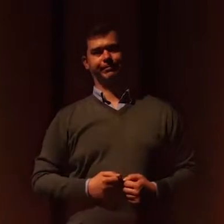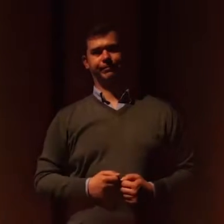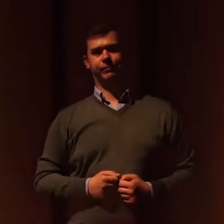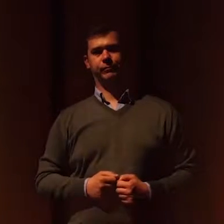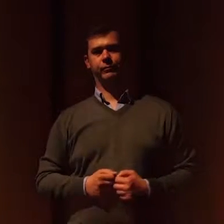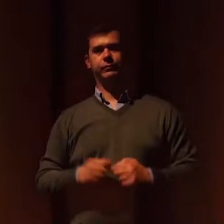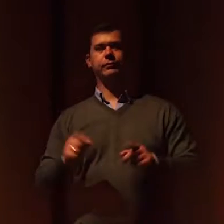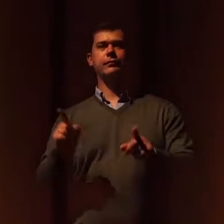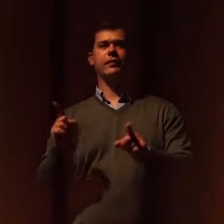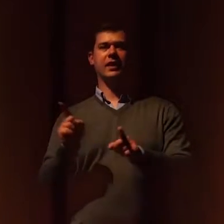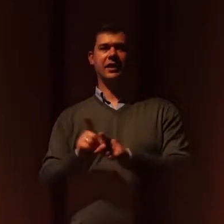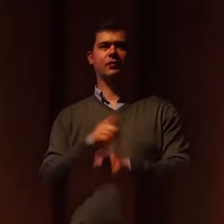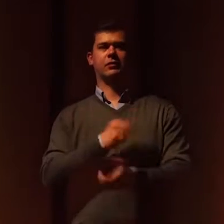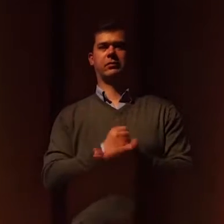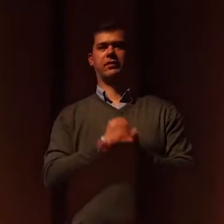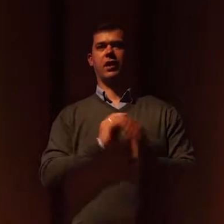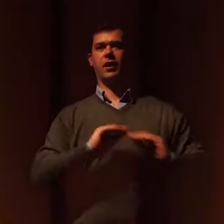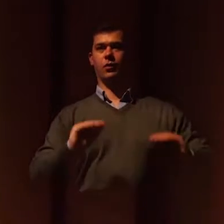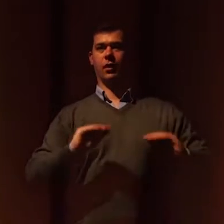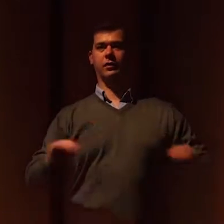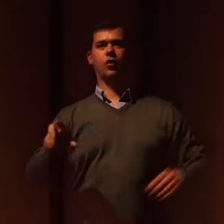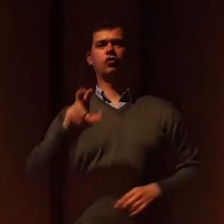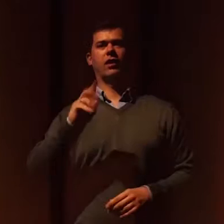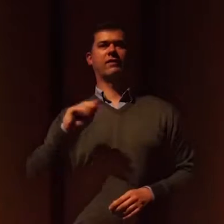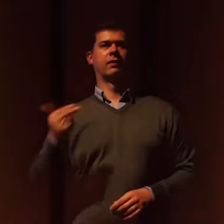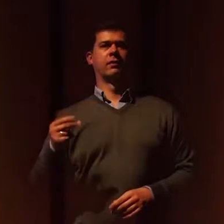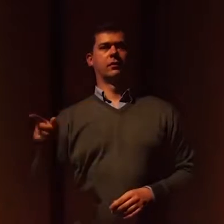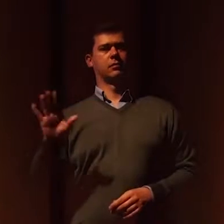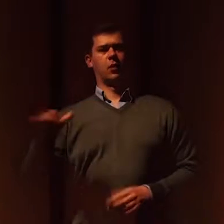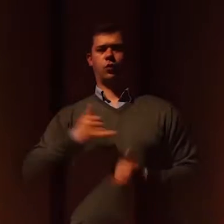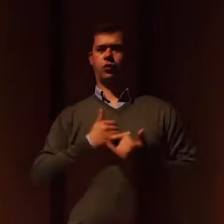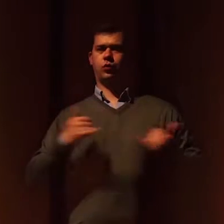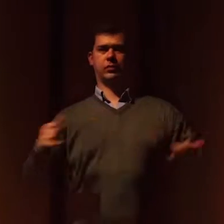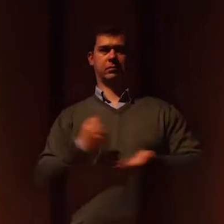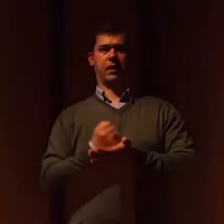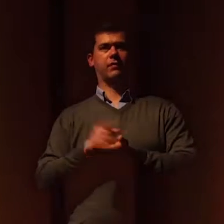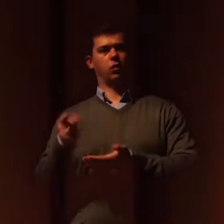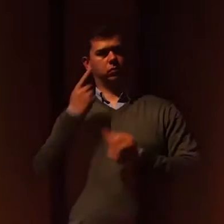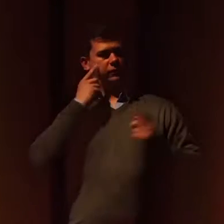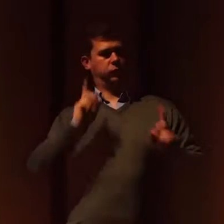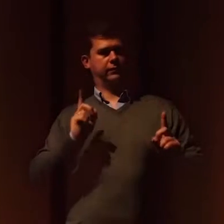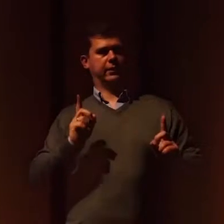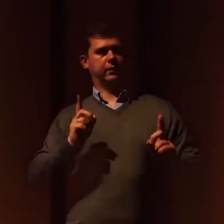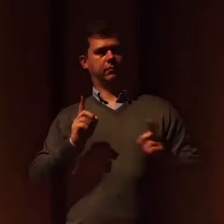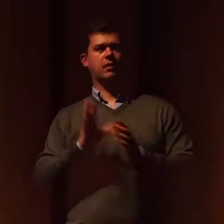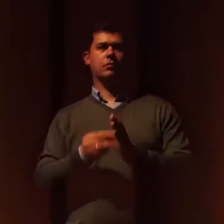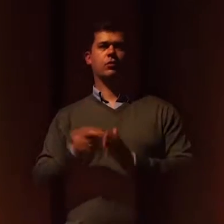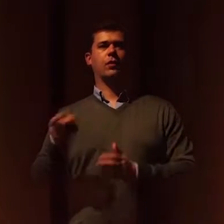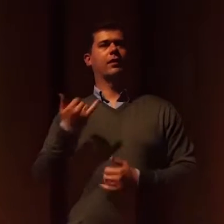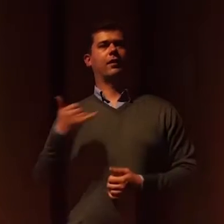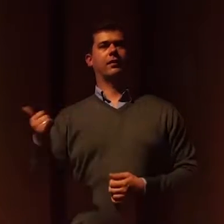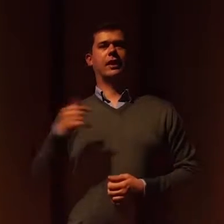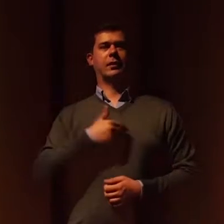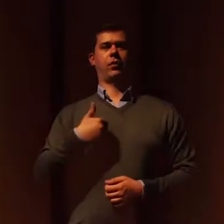no oczywiście jeżeli chodzi o edukację to Pros czykwin na cały szereg rozmaitych spraw tam zwraca uwagę że na przykład inne posługiwanie